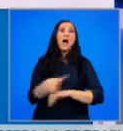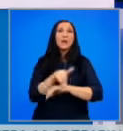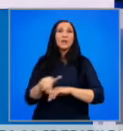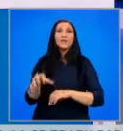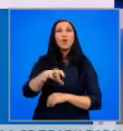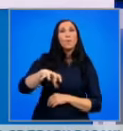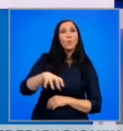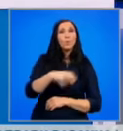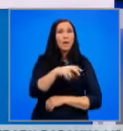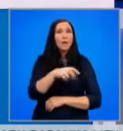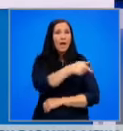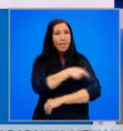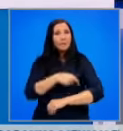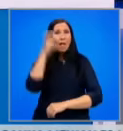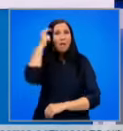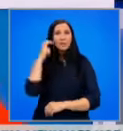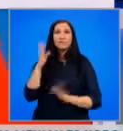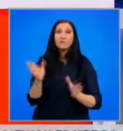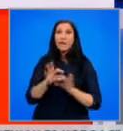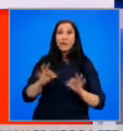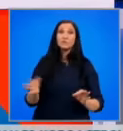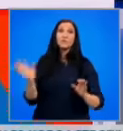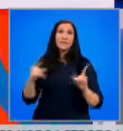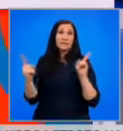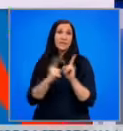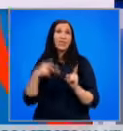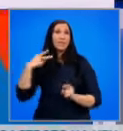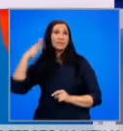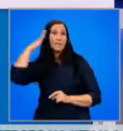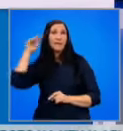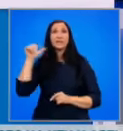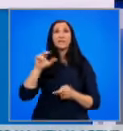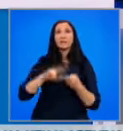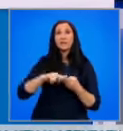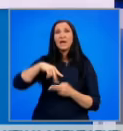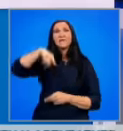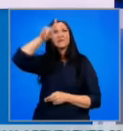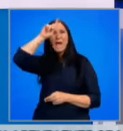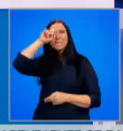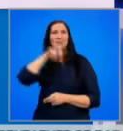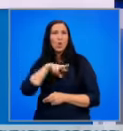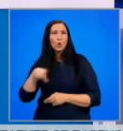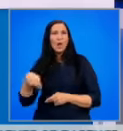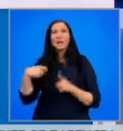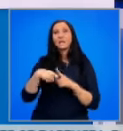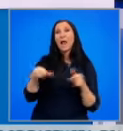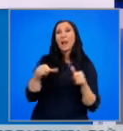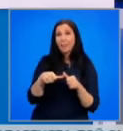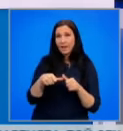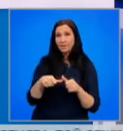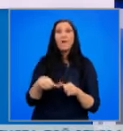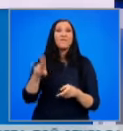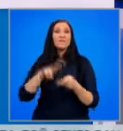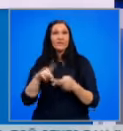капитан Андреево. Това стана ясно след срещата на вице-премиера Асен Василев с германски му колега Кристиан Лиднер. Също така Василев